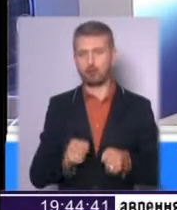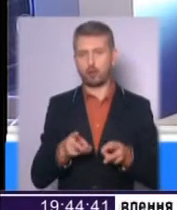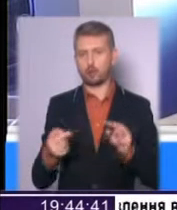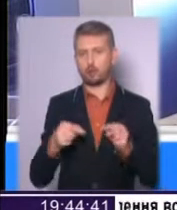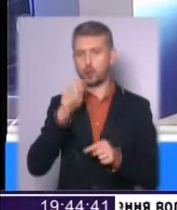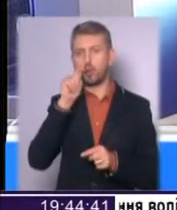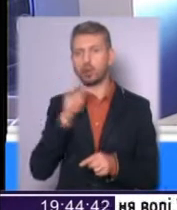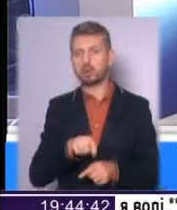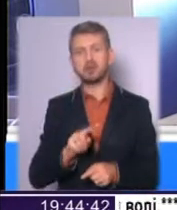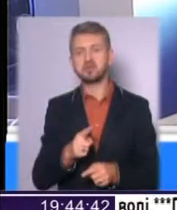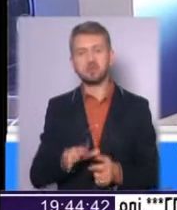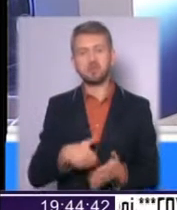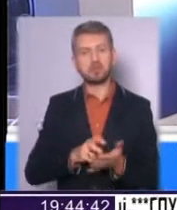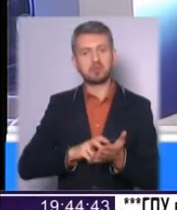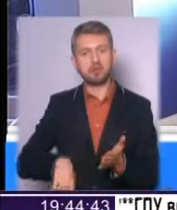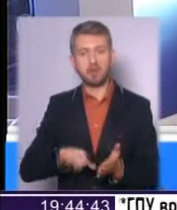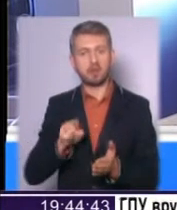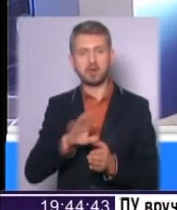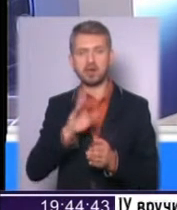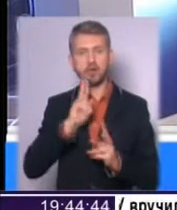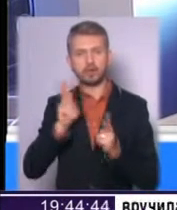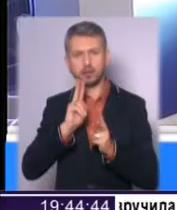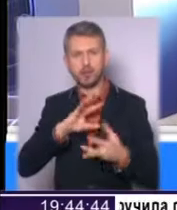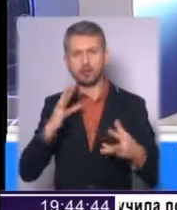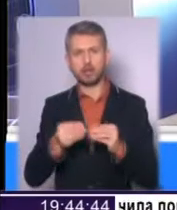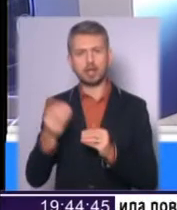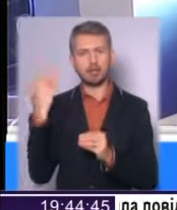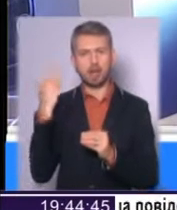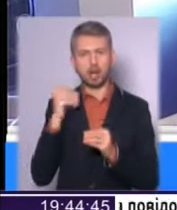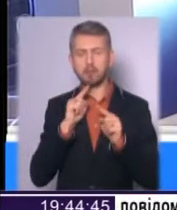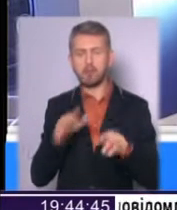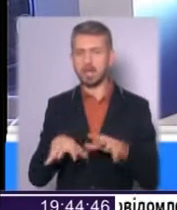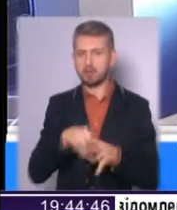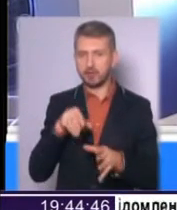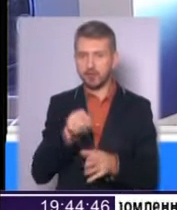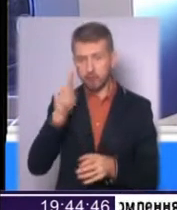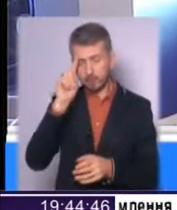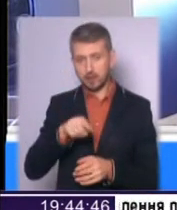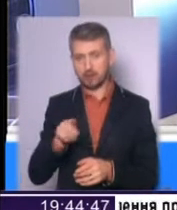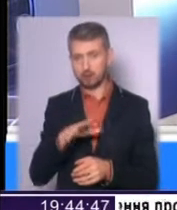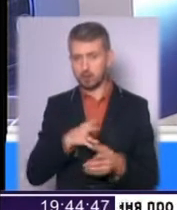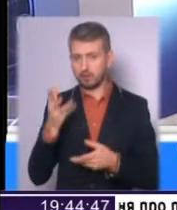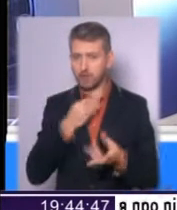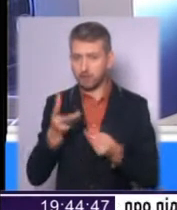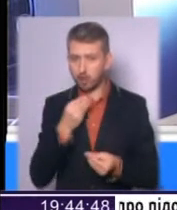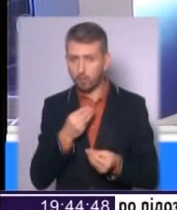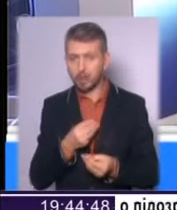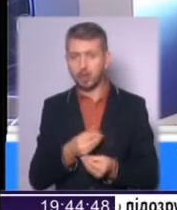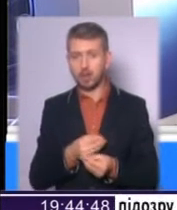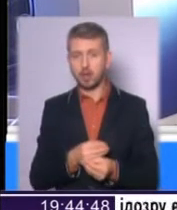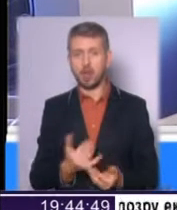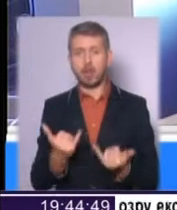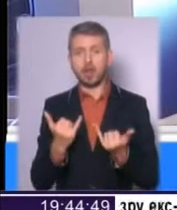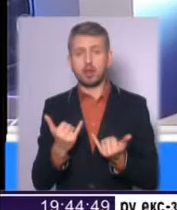ваші законопроекти не розглядаються більшістю, але розумієте, кого вона представляє олігархів-мародерів у